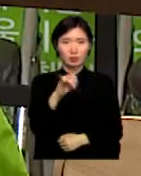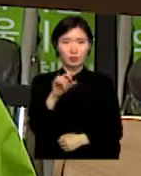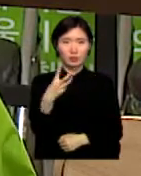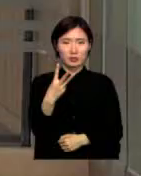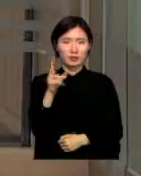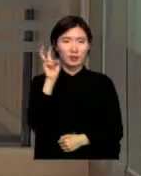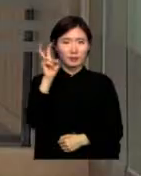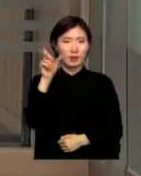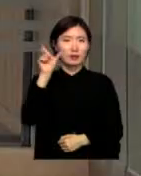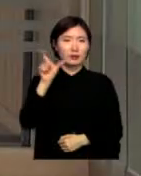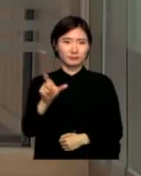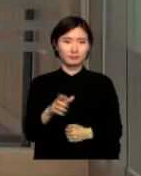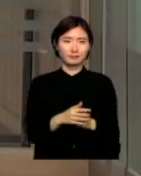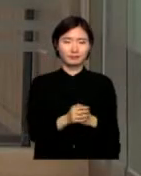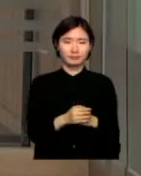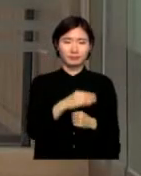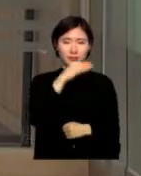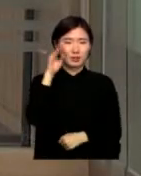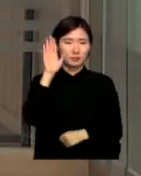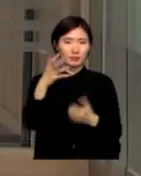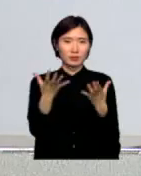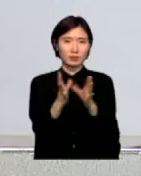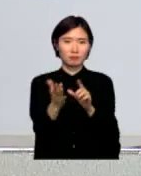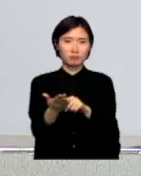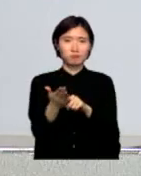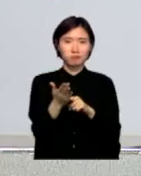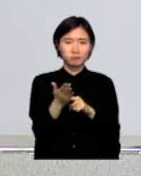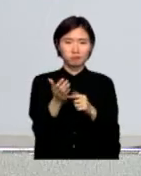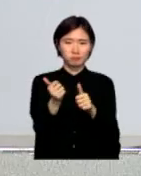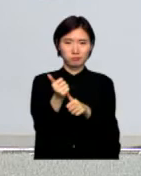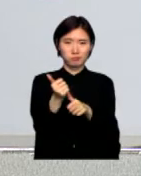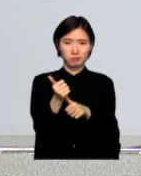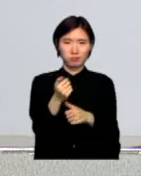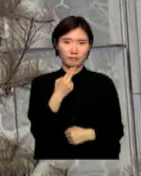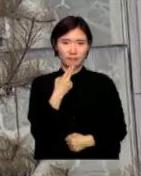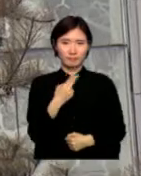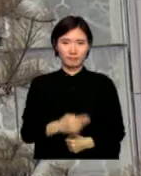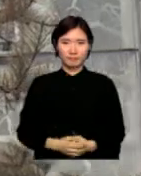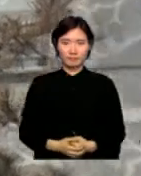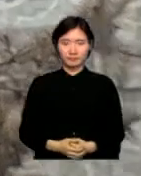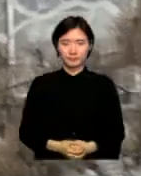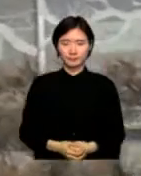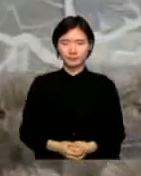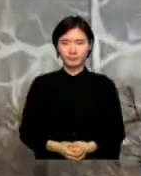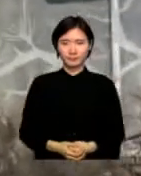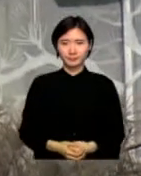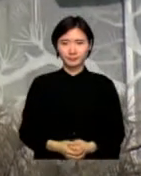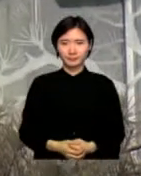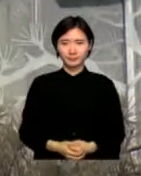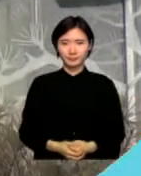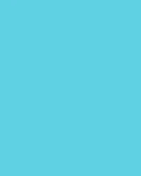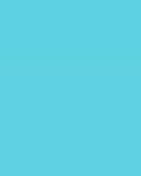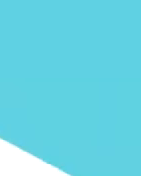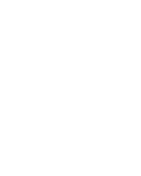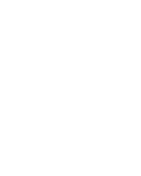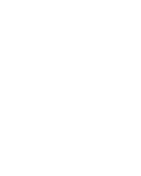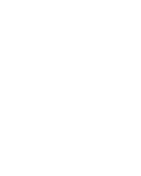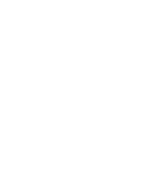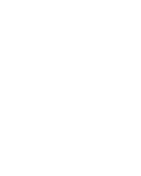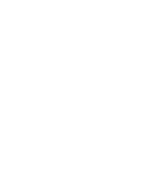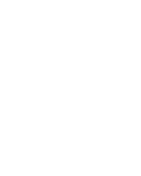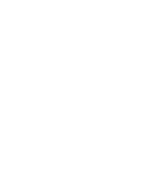있습니다 다른 미래 당에서는 아직 거론되는 후보군은 없는 상태입니다 딜 i've 서울 경기 케이블 티비 증기 운입니다